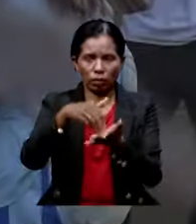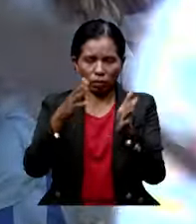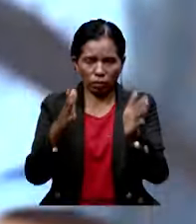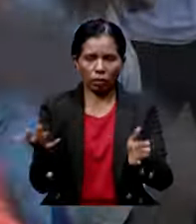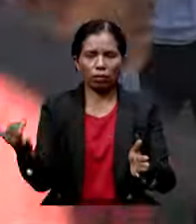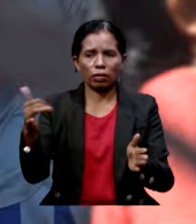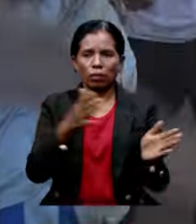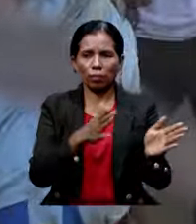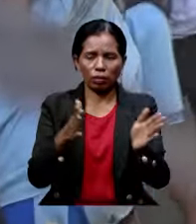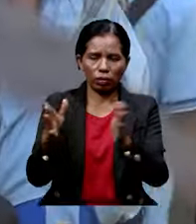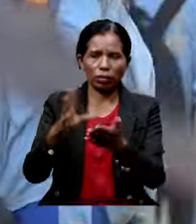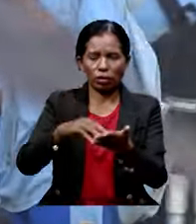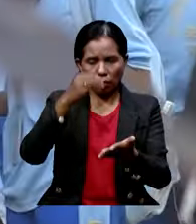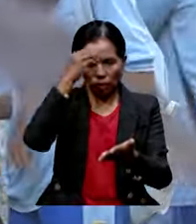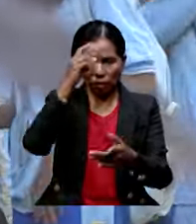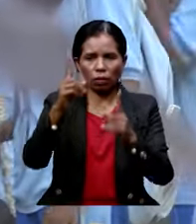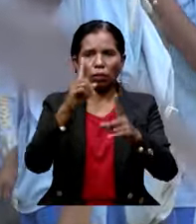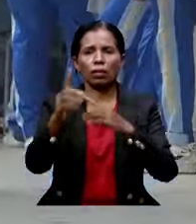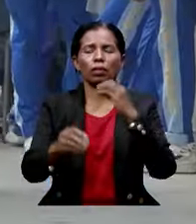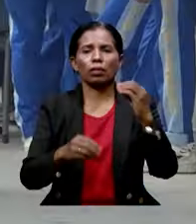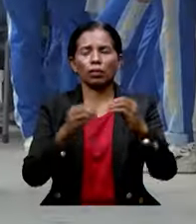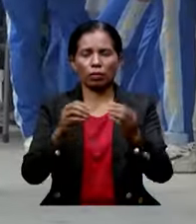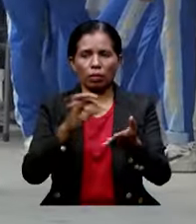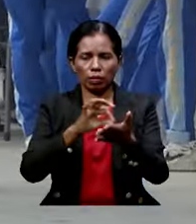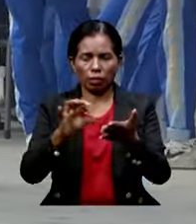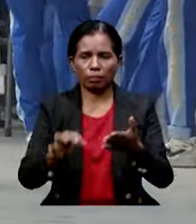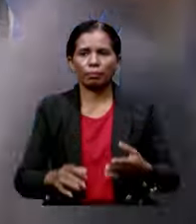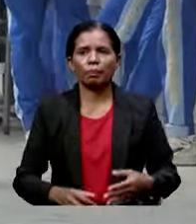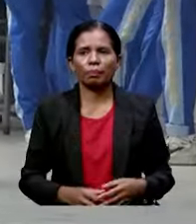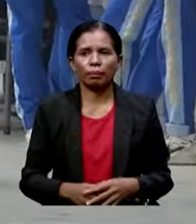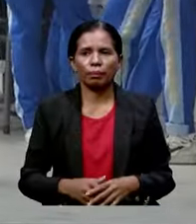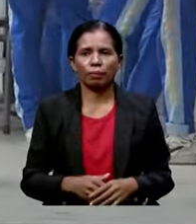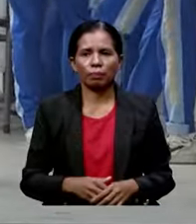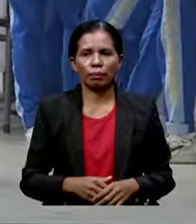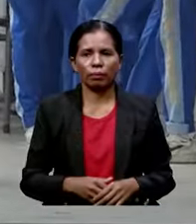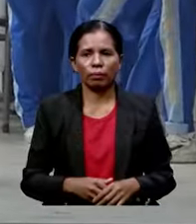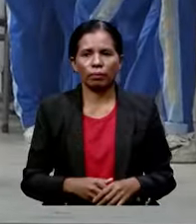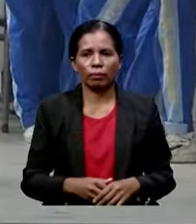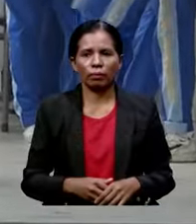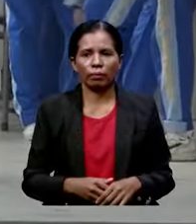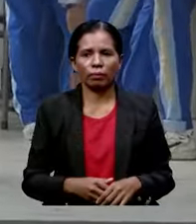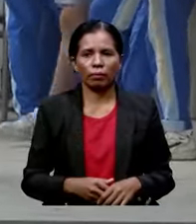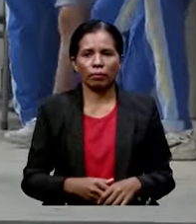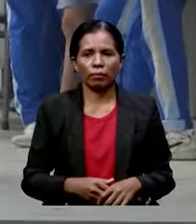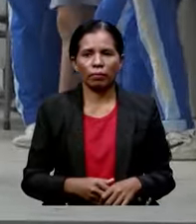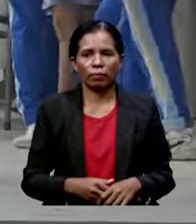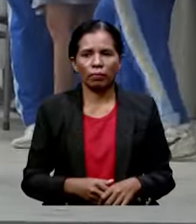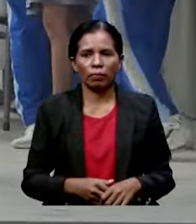a proceso aprendizagem qualia no hakerek. Emerenciana Martins, Lamberto da Silva, GMN.